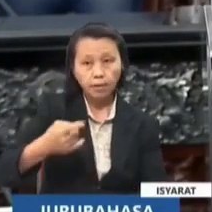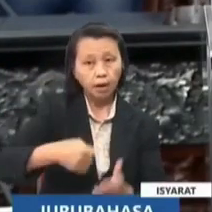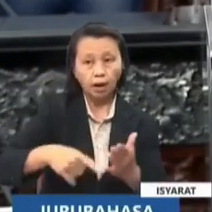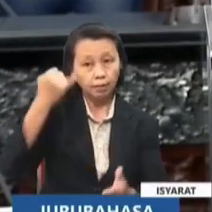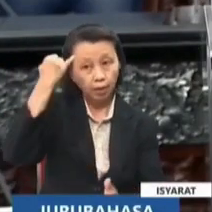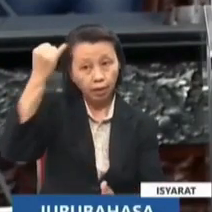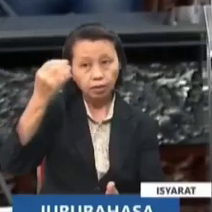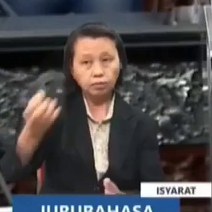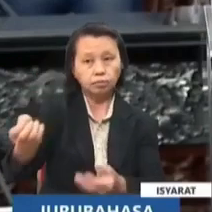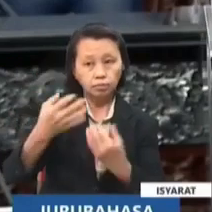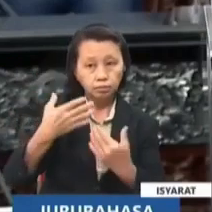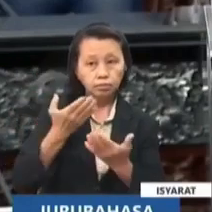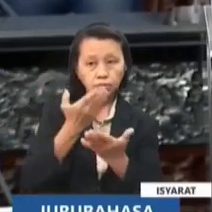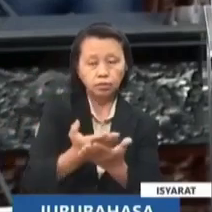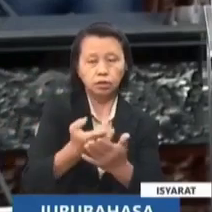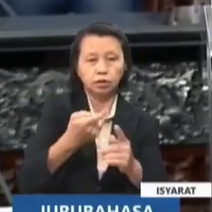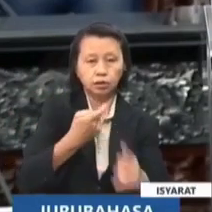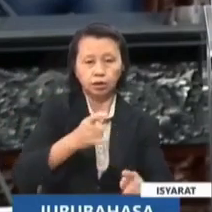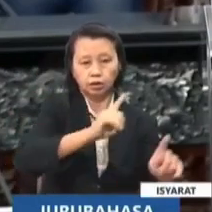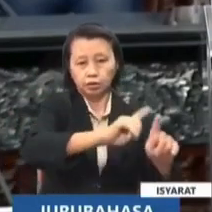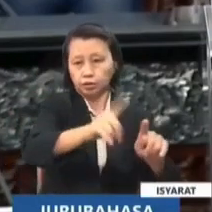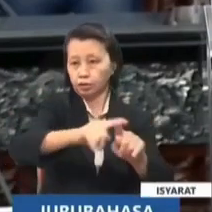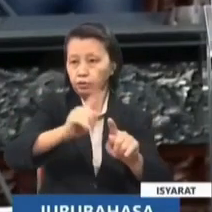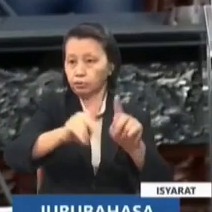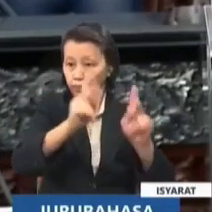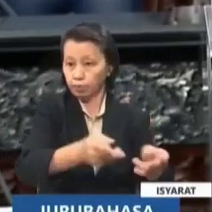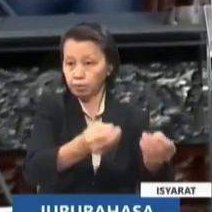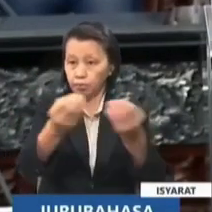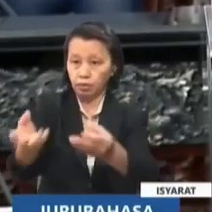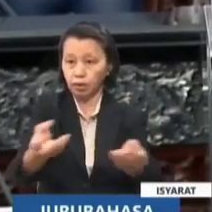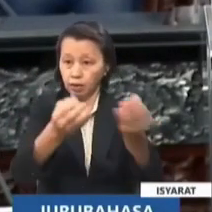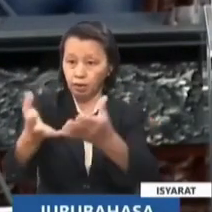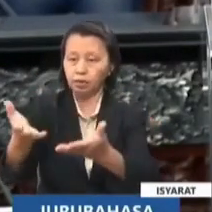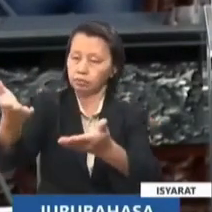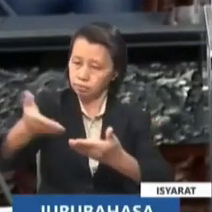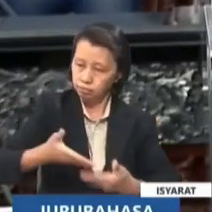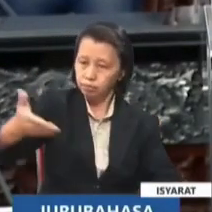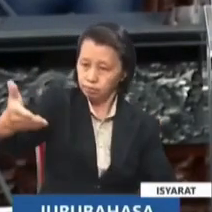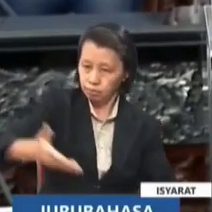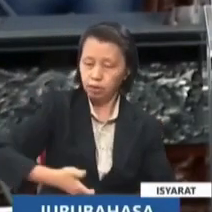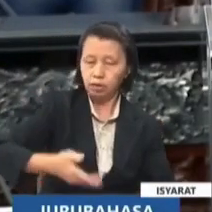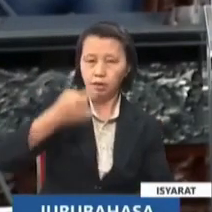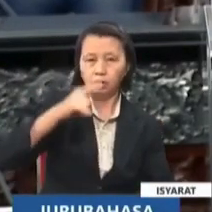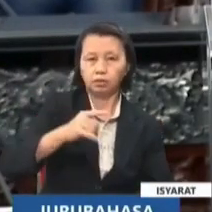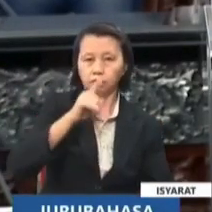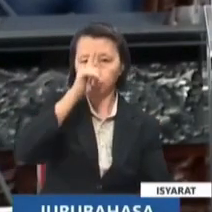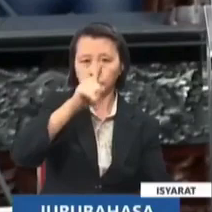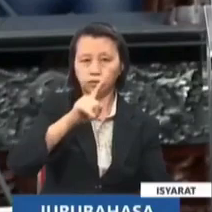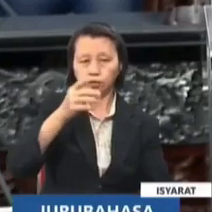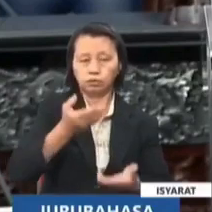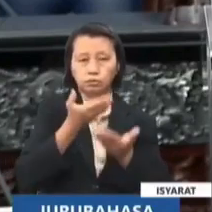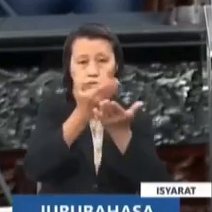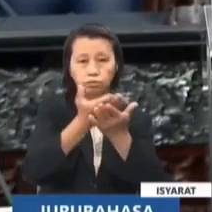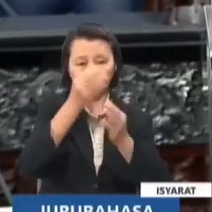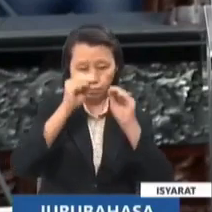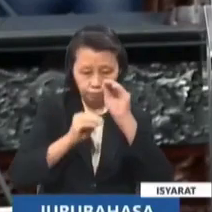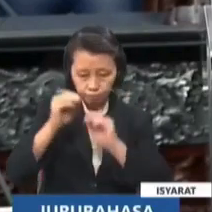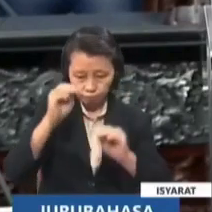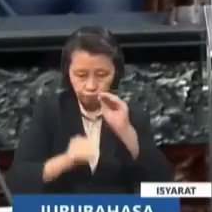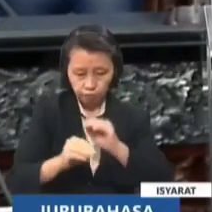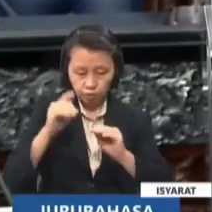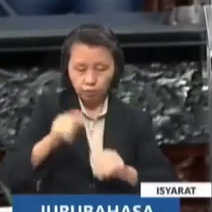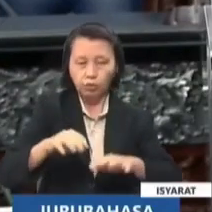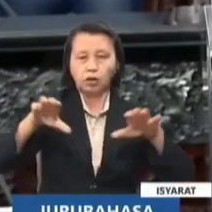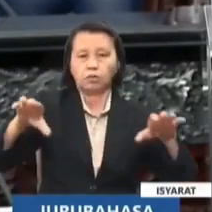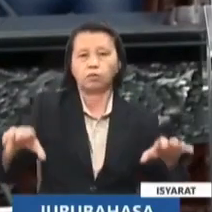Sebarang cadangan dan maklum balas daripada pelbagai pihak berhubung dengan akta ini bagi memastikan cadangan pindaan ini dapat